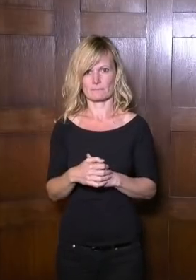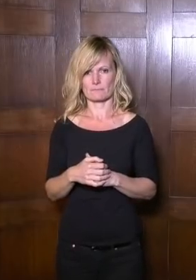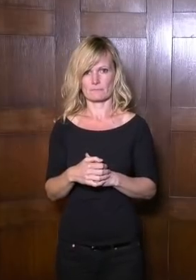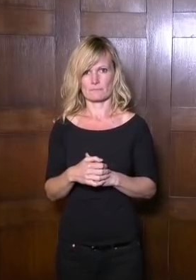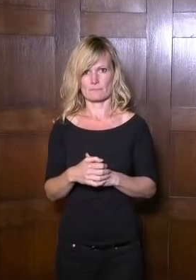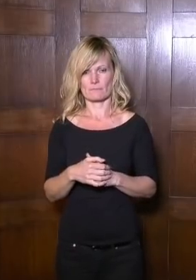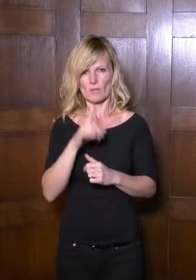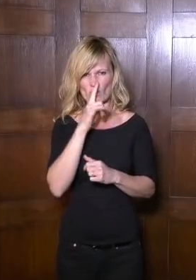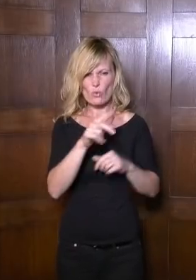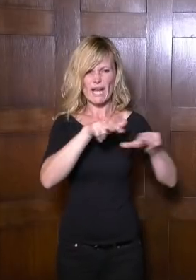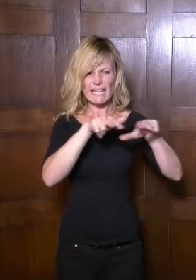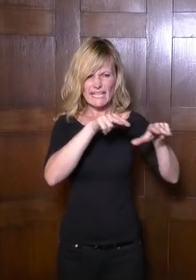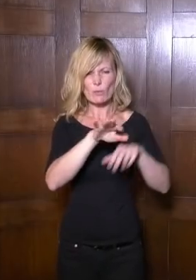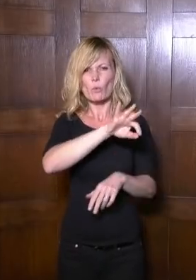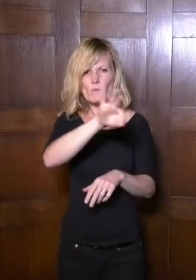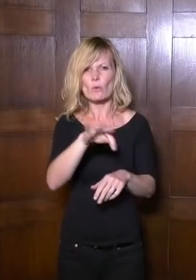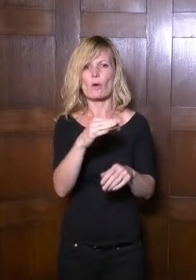Berater der Regierung fungieren,